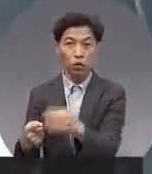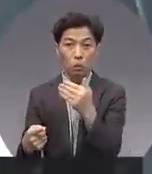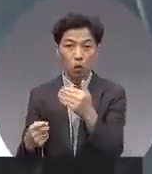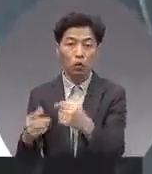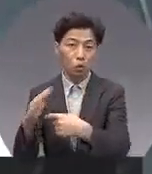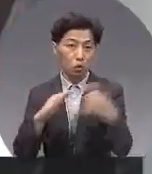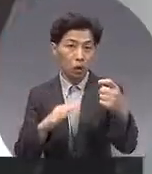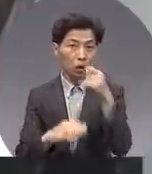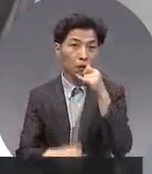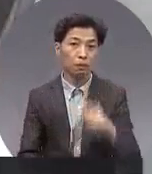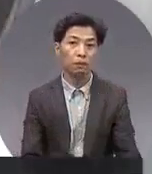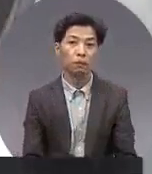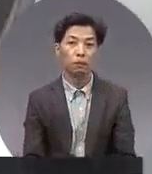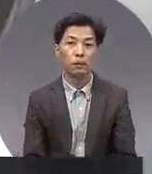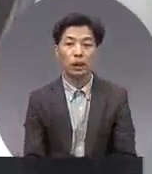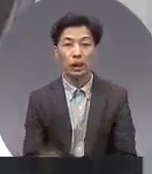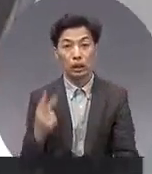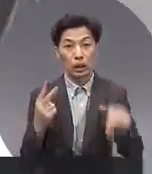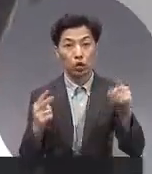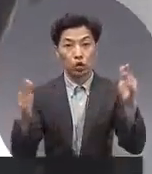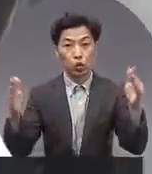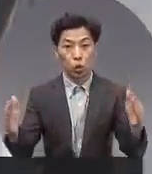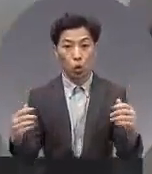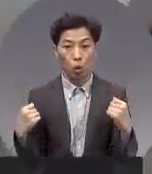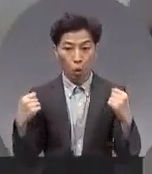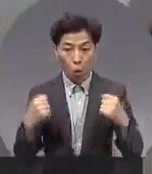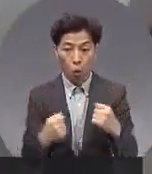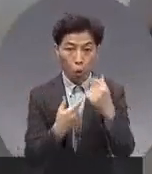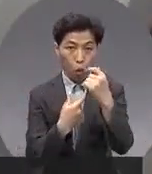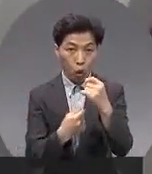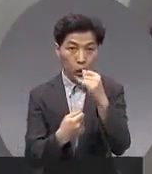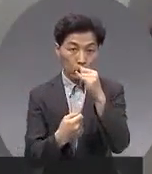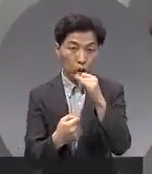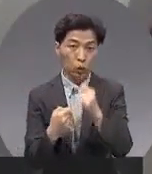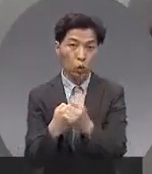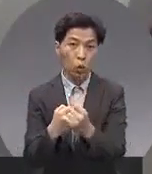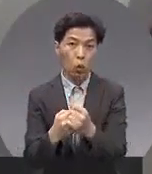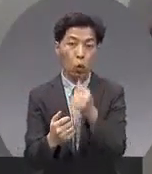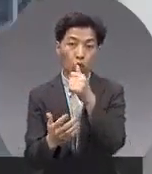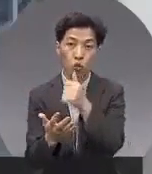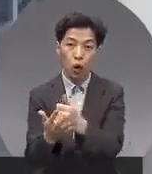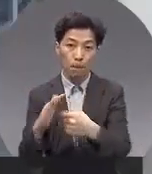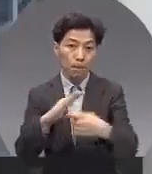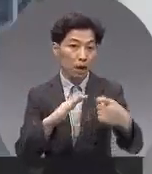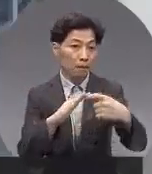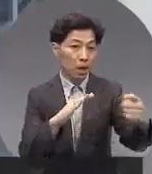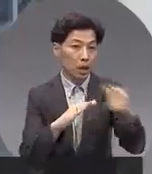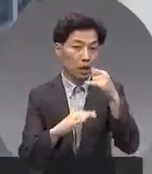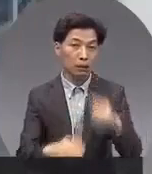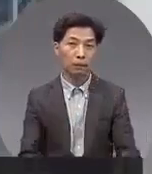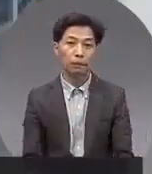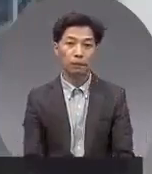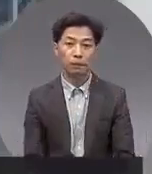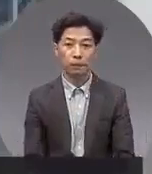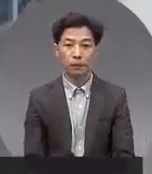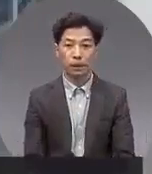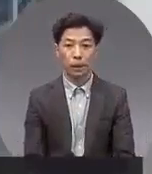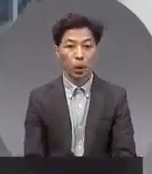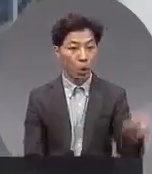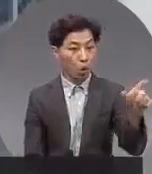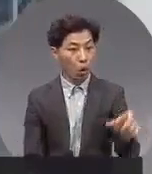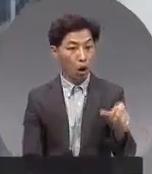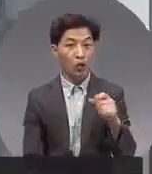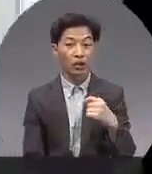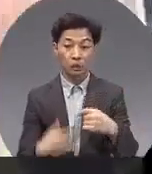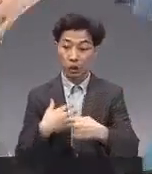훔쳤습니다. 2주 사이에 똑같은 옷을 입고 3번이나 와서 절도 행각을 벌였습니다. 역시 계산하는 흉내만 냈습니다.